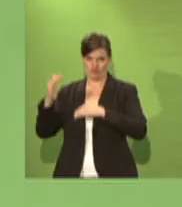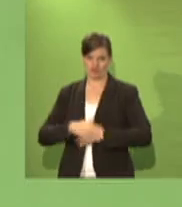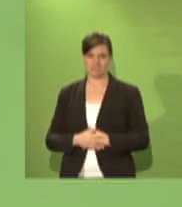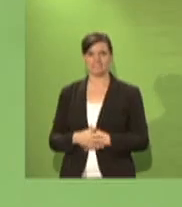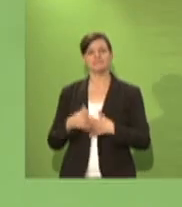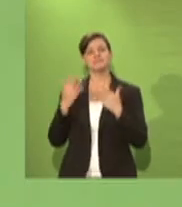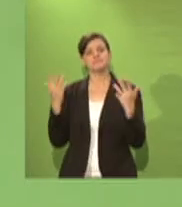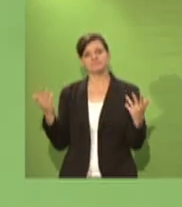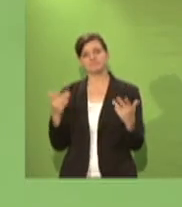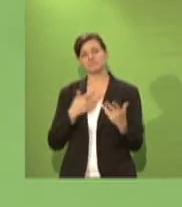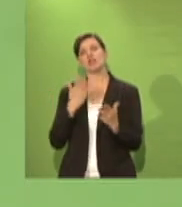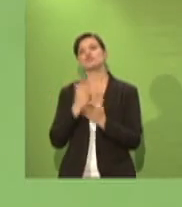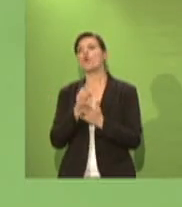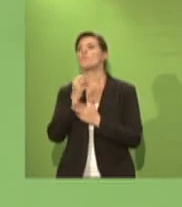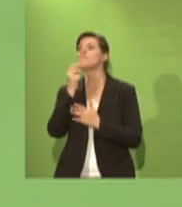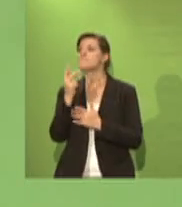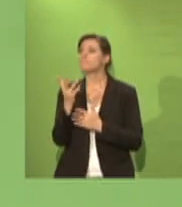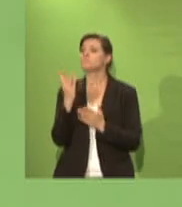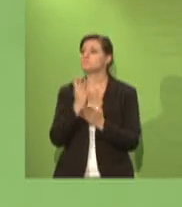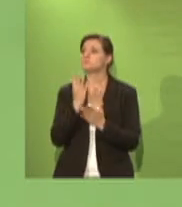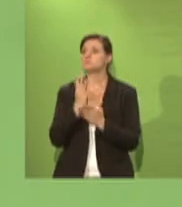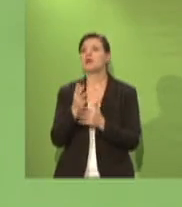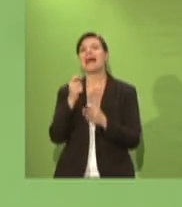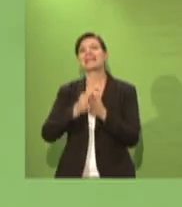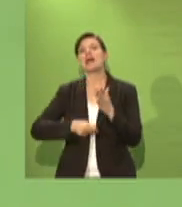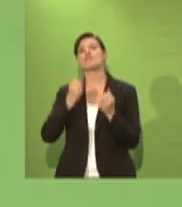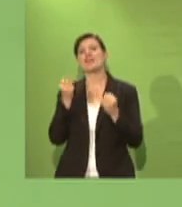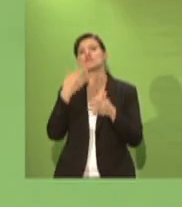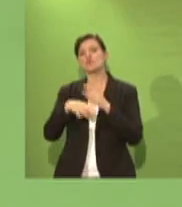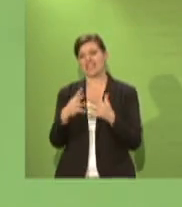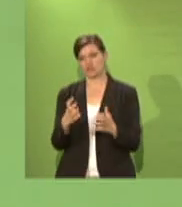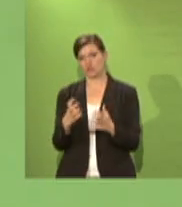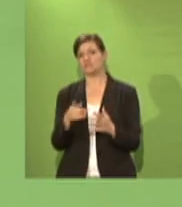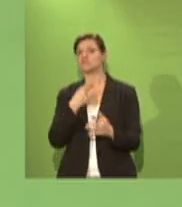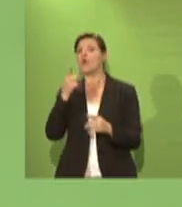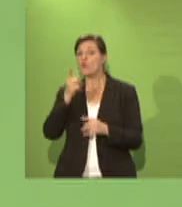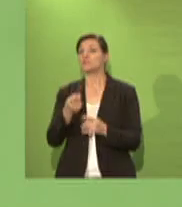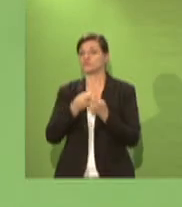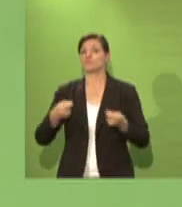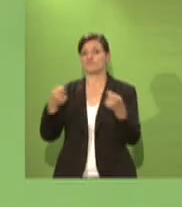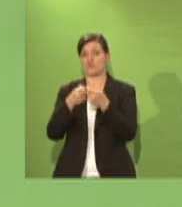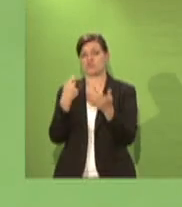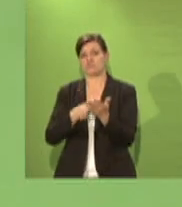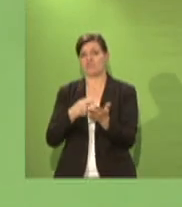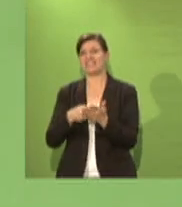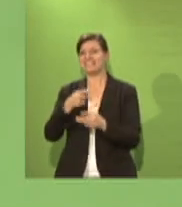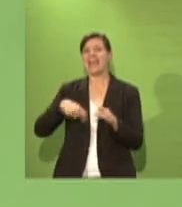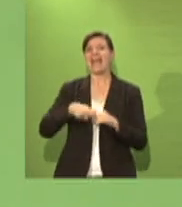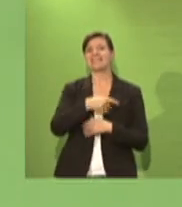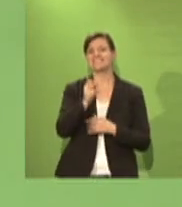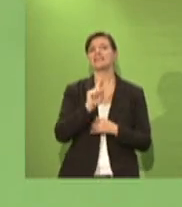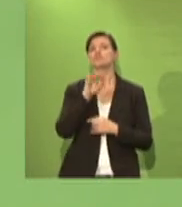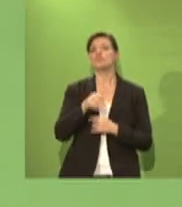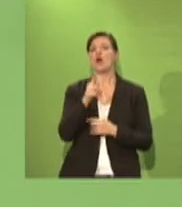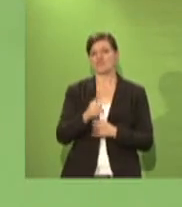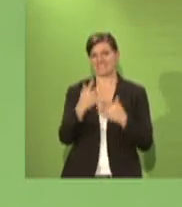Unsere Kaufkraft liegt bei unter 90, 100 ist der Bundeswert. Im Rhein-Sieg-Kreis haben wir hier über 110. Also insofern